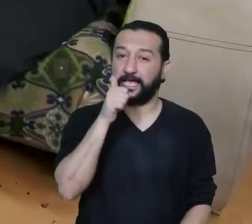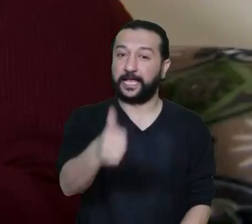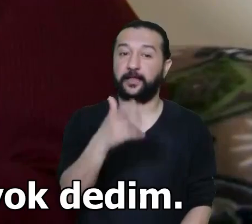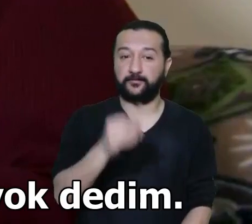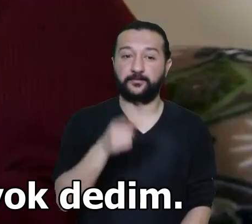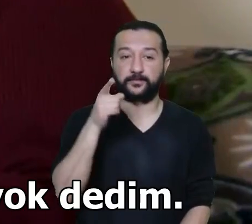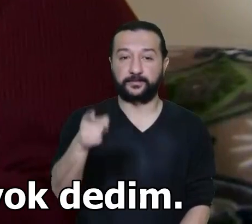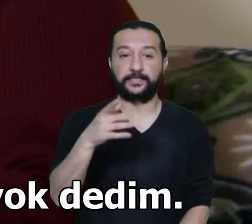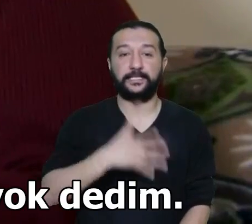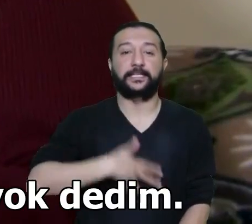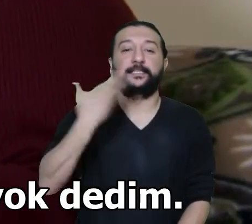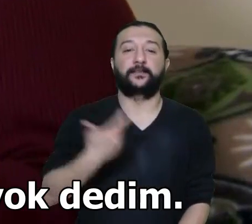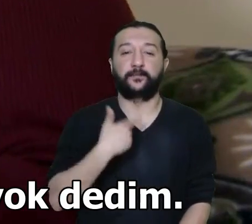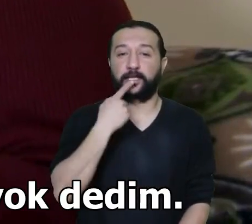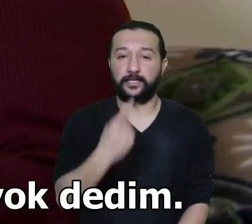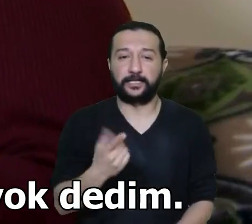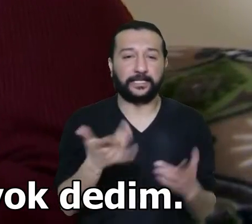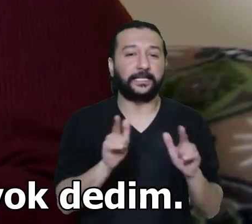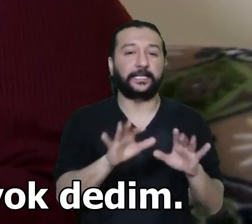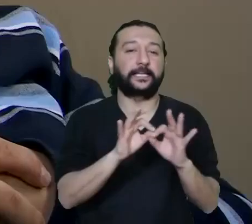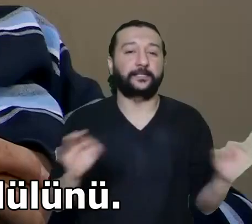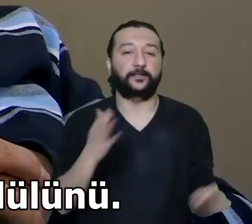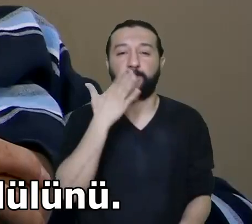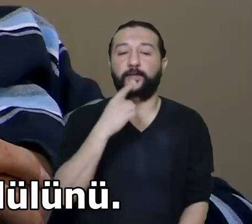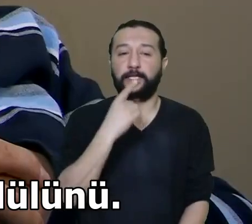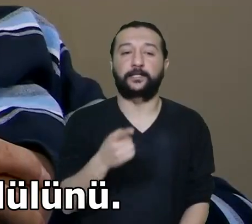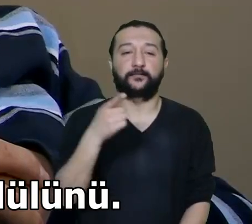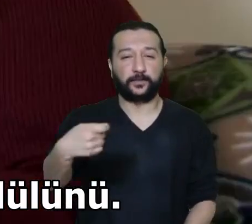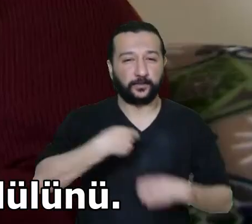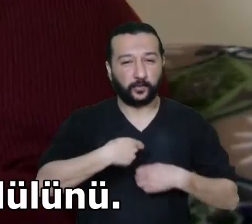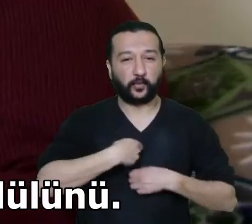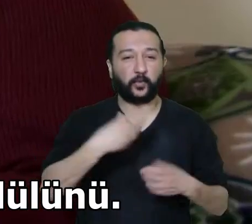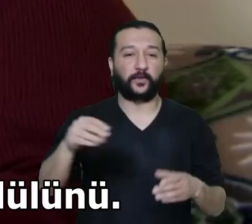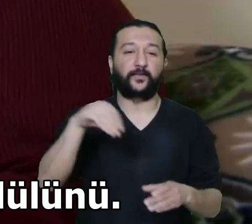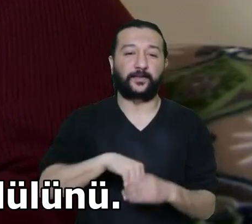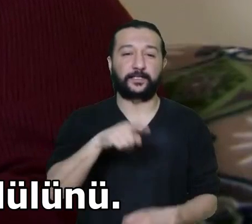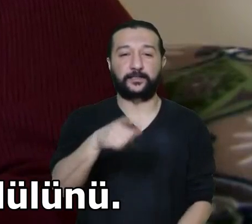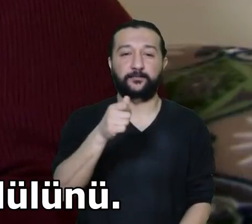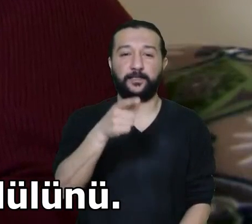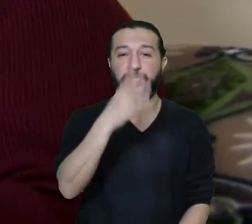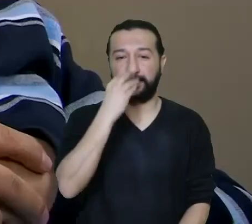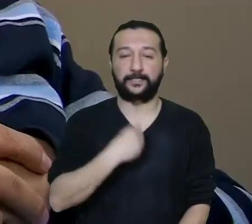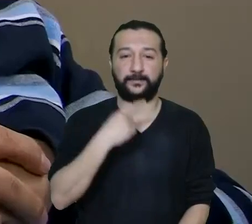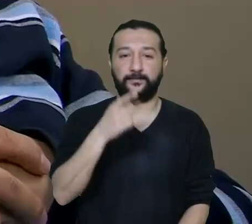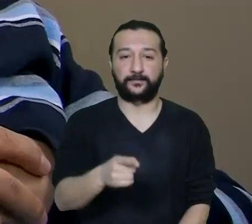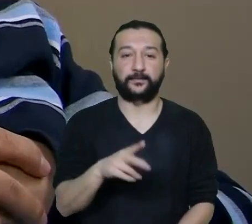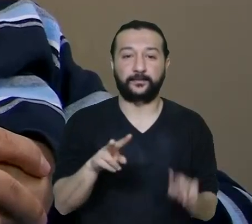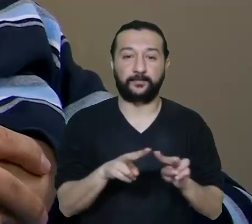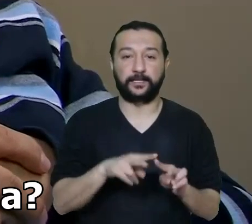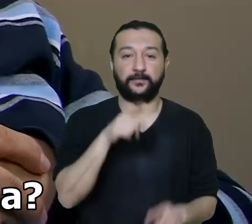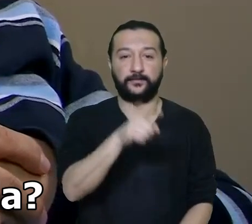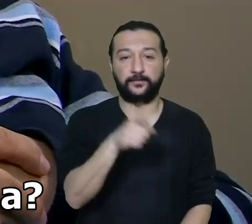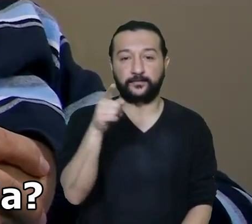ya. İstemiyorum dedim ya, hiç gerek yok dedim. Zorla elime sıkıştırdı ya para ödülünü.